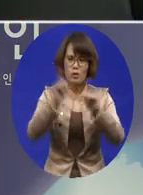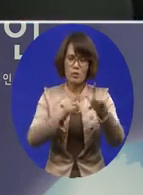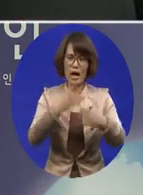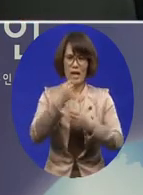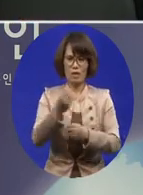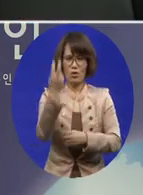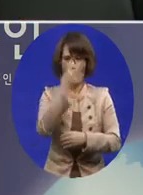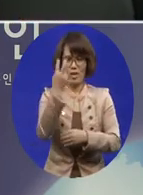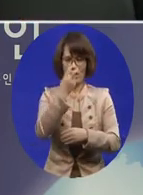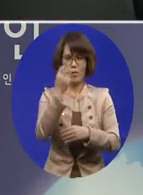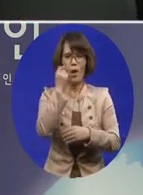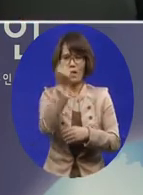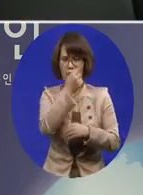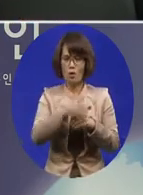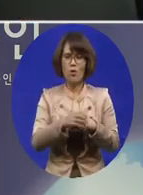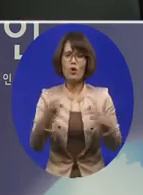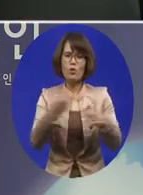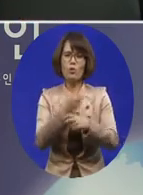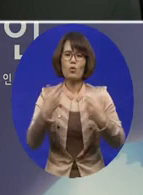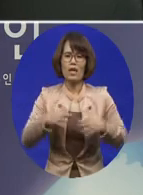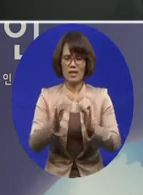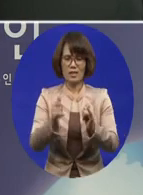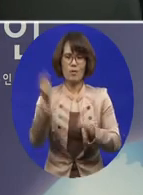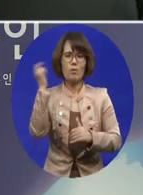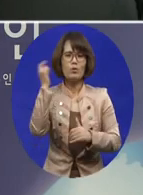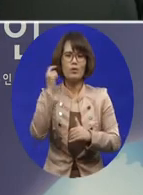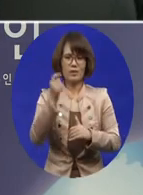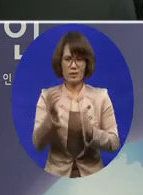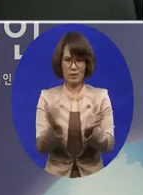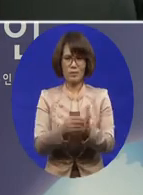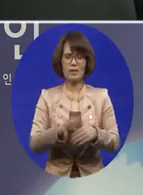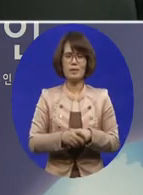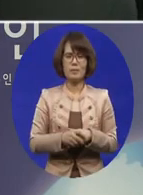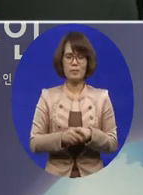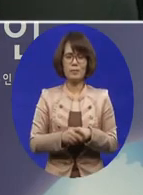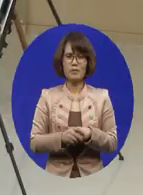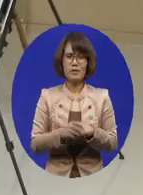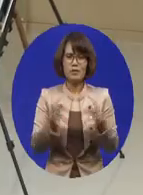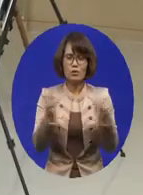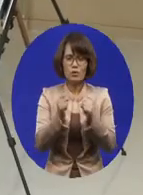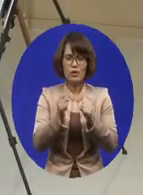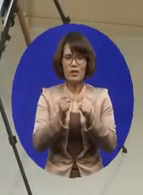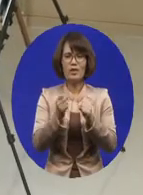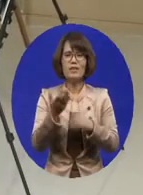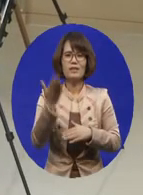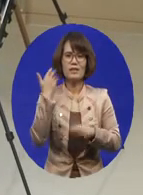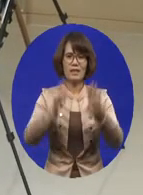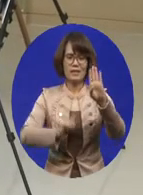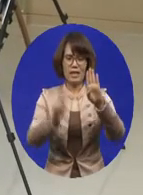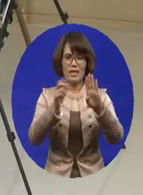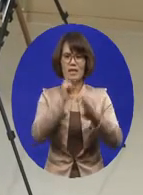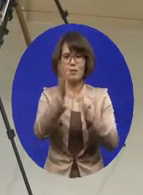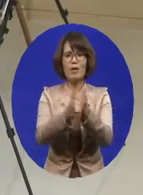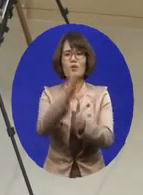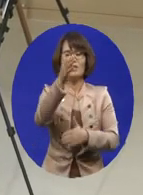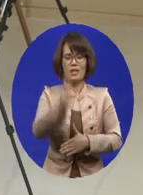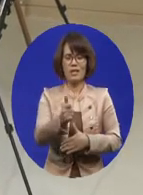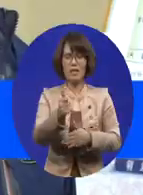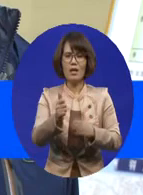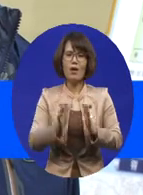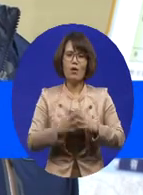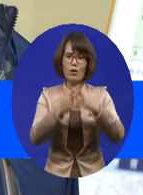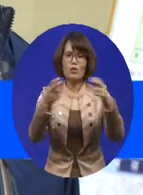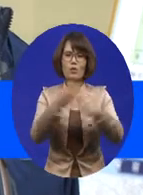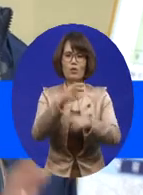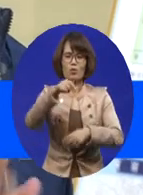현황과 안전관리 상태를 살피고 교통약자들의 목소리도 들었습니다. 찬바람이 매서웠던 4일 김학규